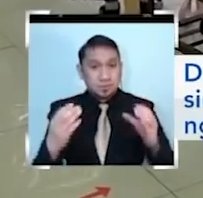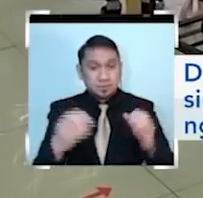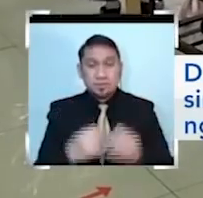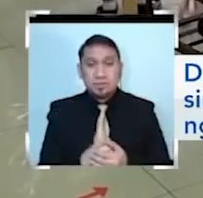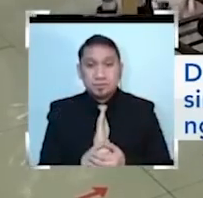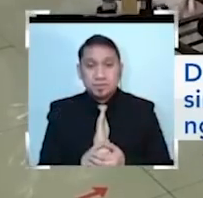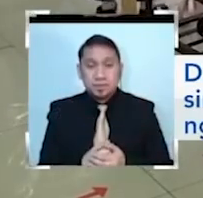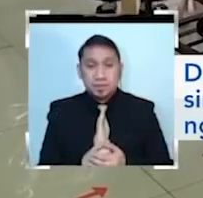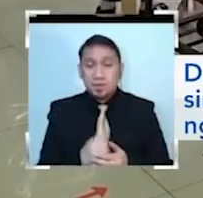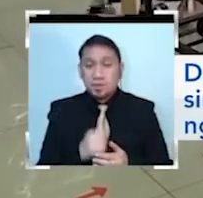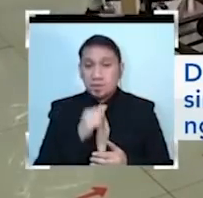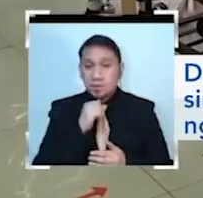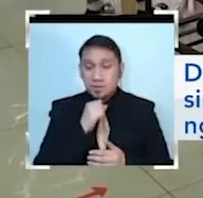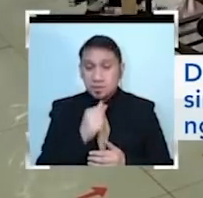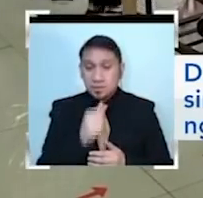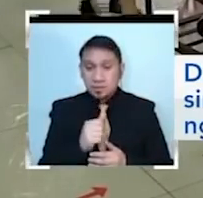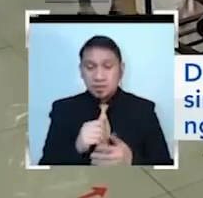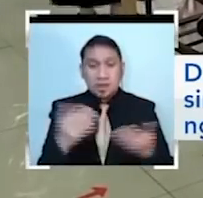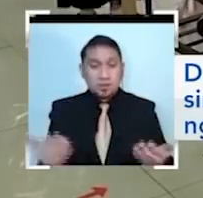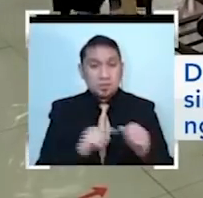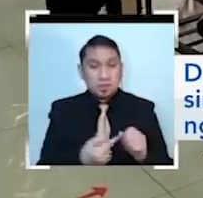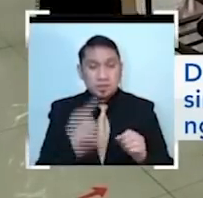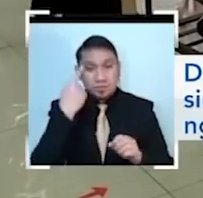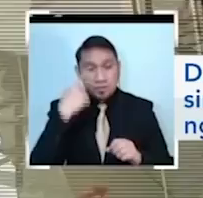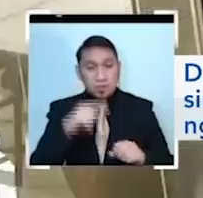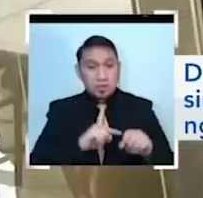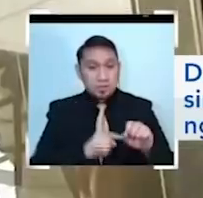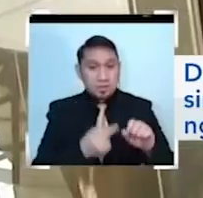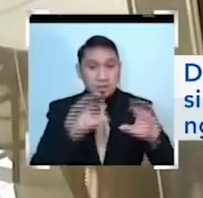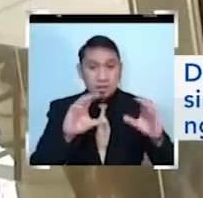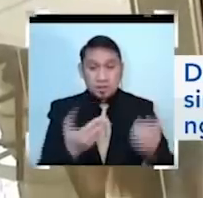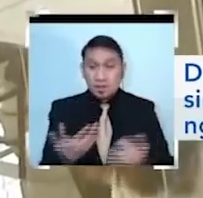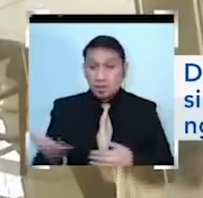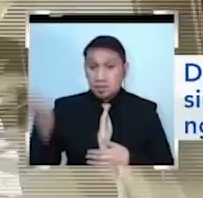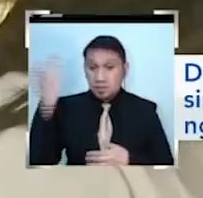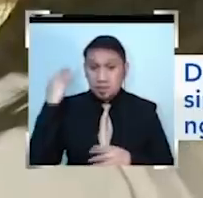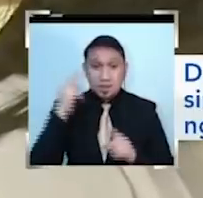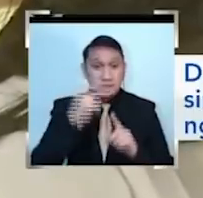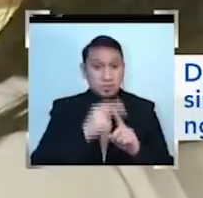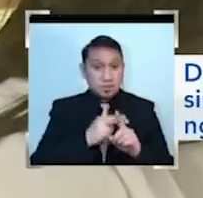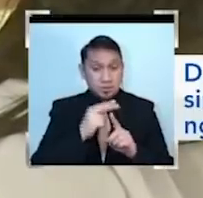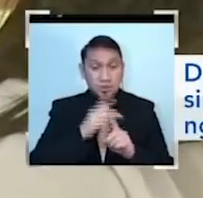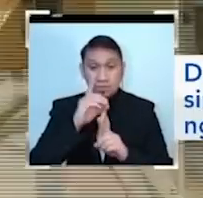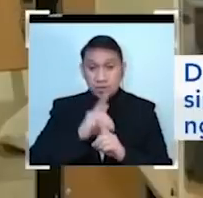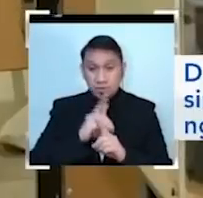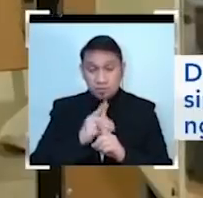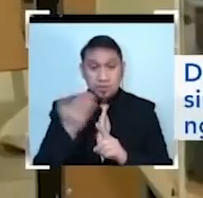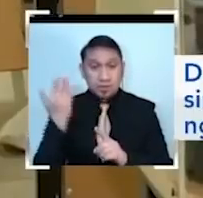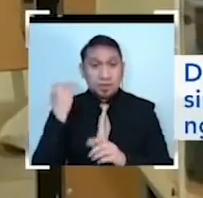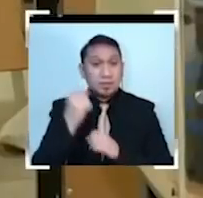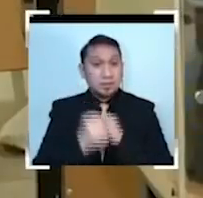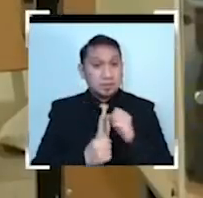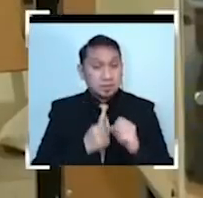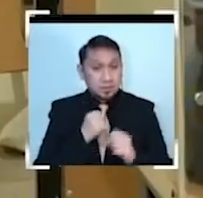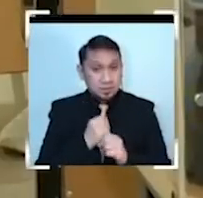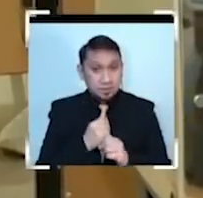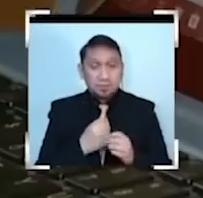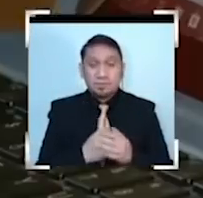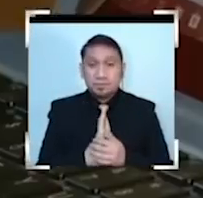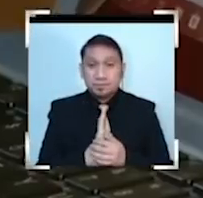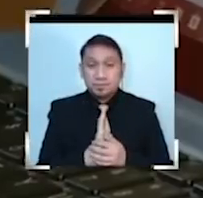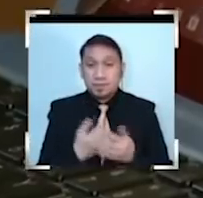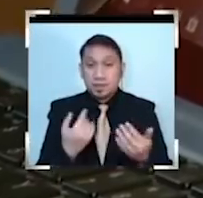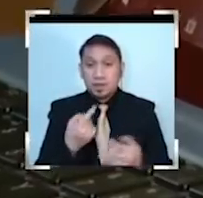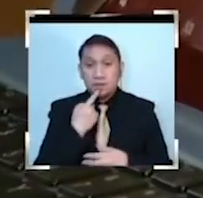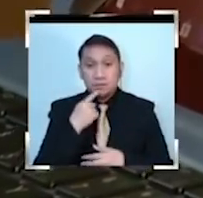hindi masira ang momentum ng pilot classes na sinimulan Nobyembre at Disyembre noong nakaraang taon. Base sa kautusan ng